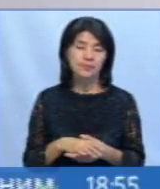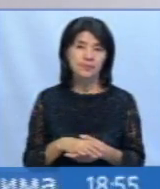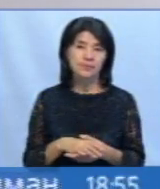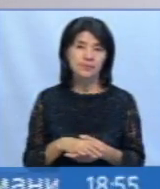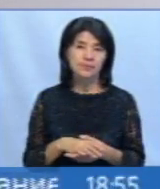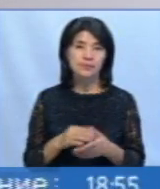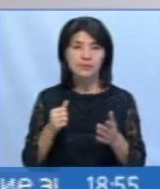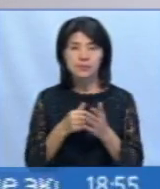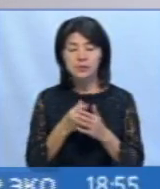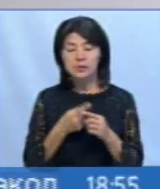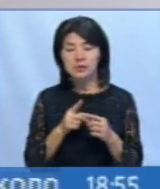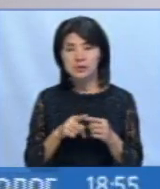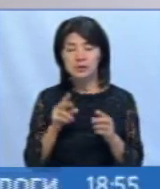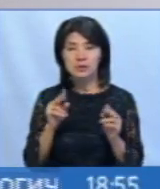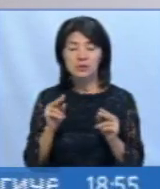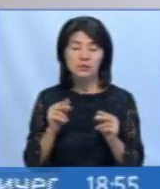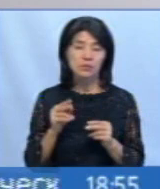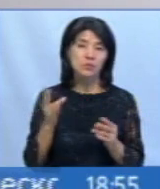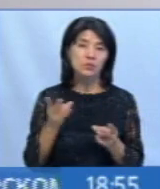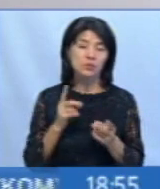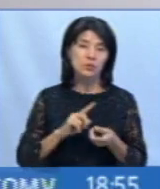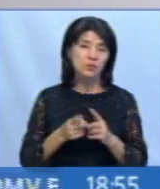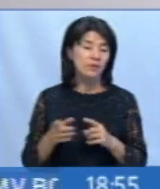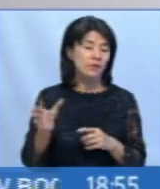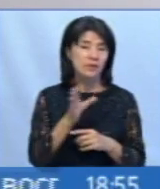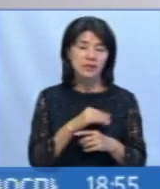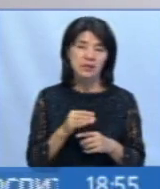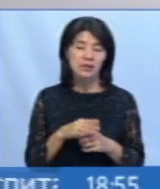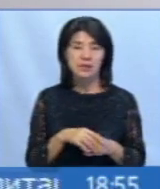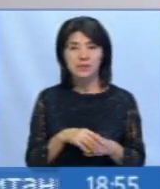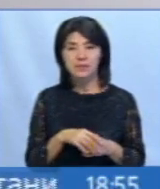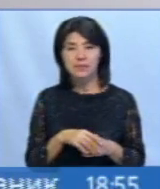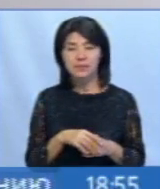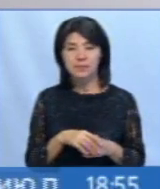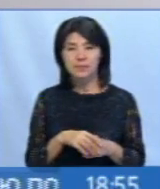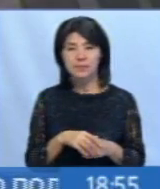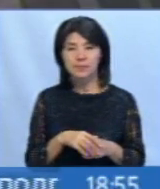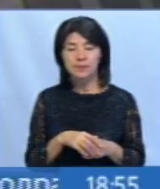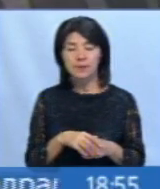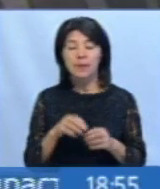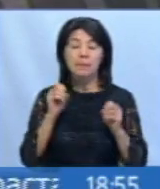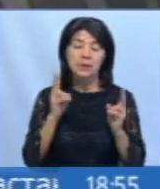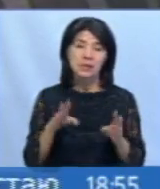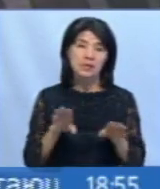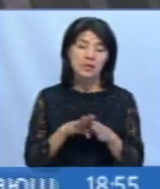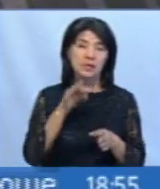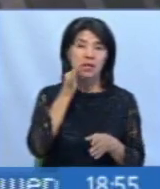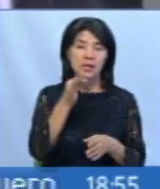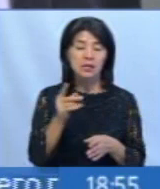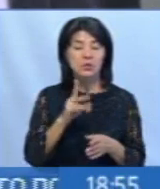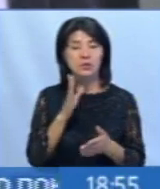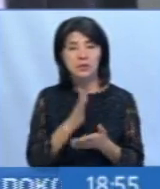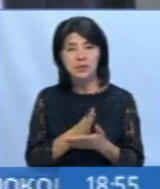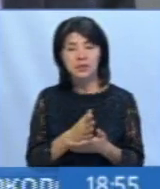До этой даты банкноты можно обменять во всех филиалах, территориальных филиалах Национального банка. Специалисты также напомнили, что имеются и